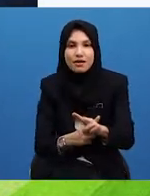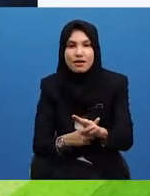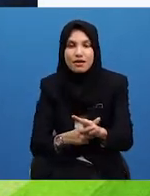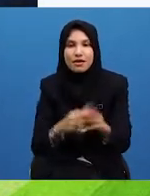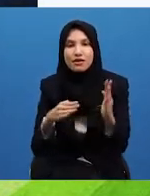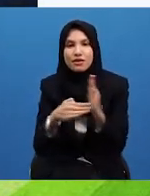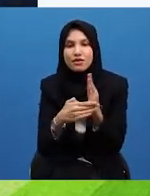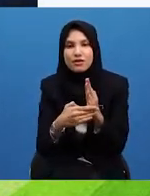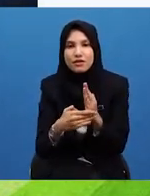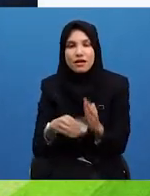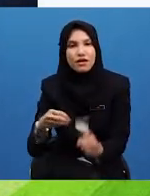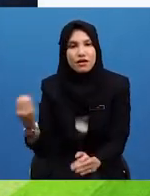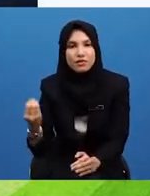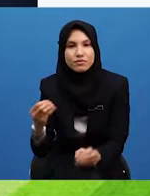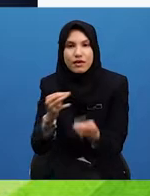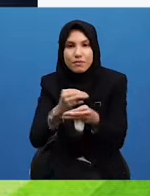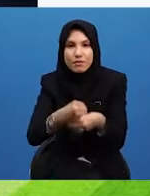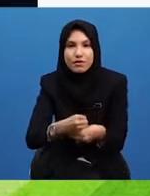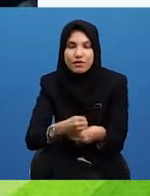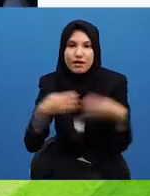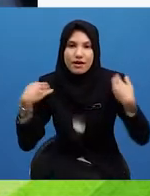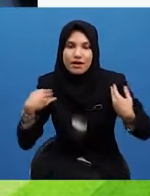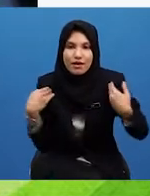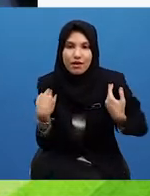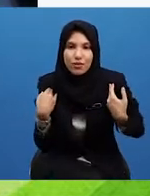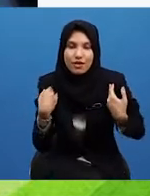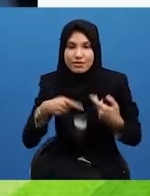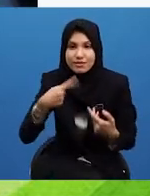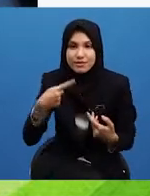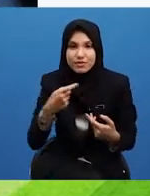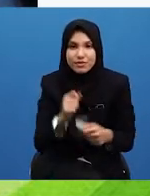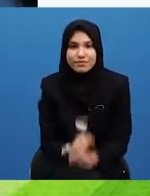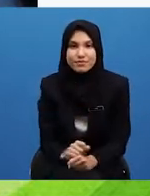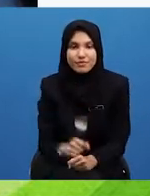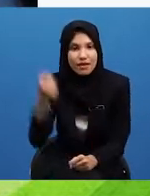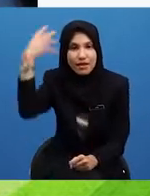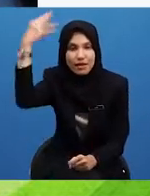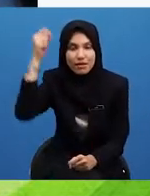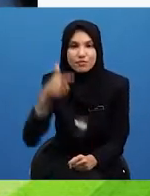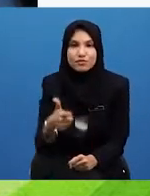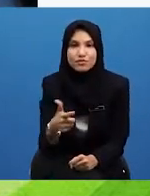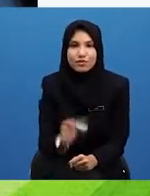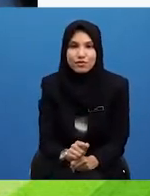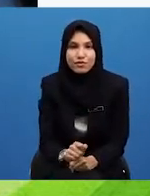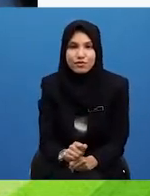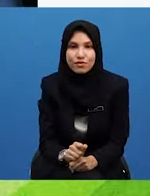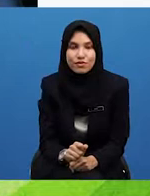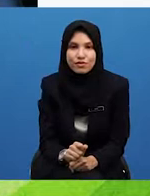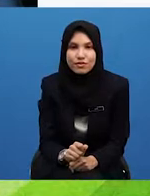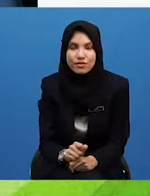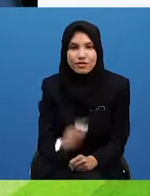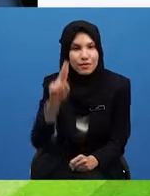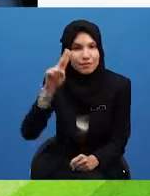dihalang oleh object model hewan tersebut lampu